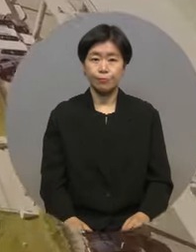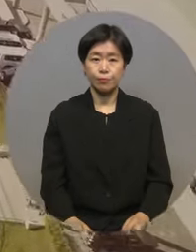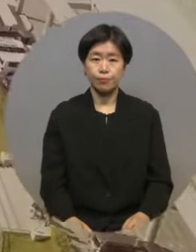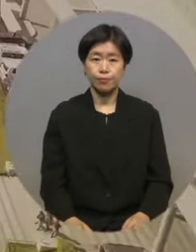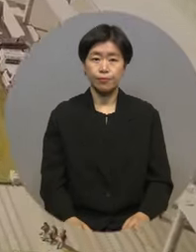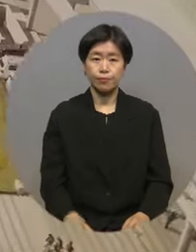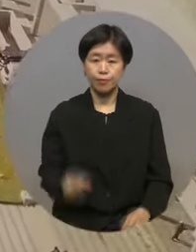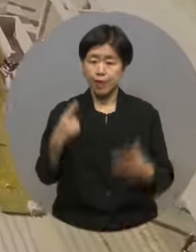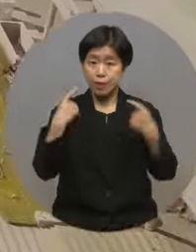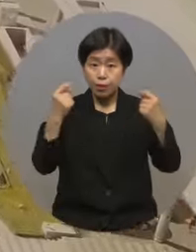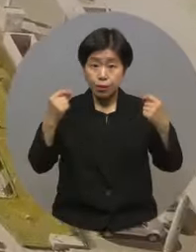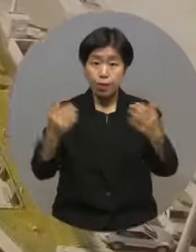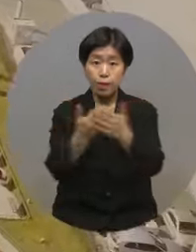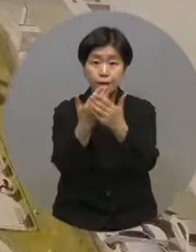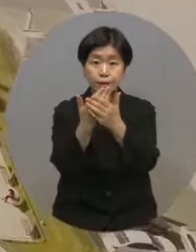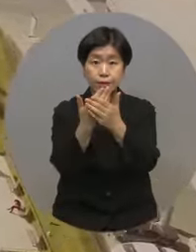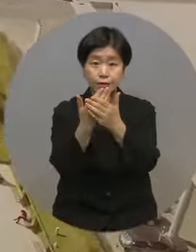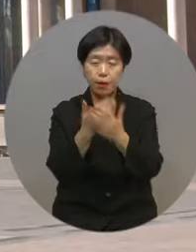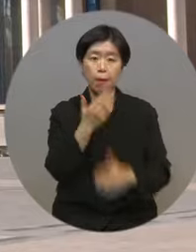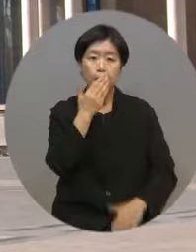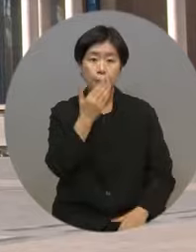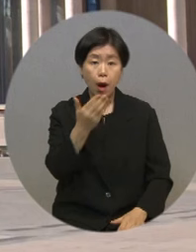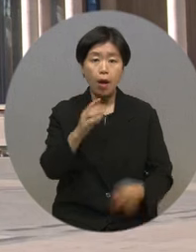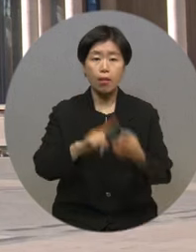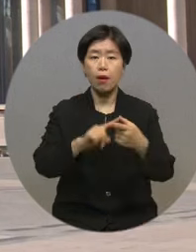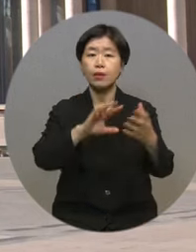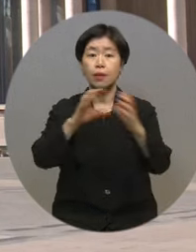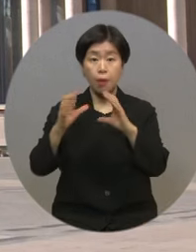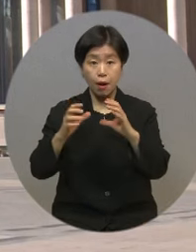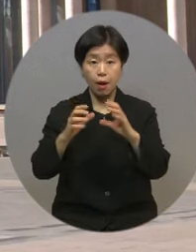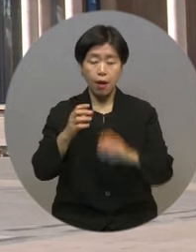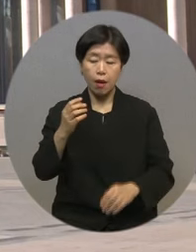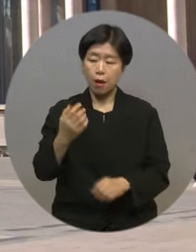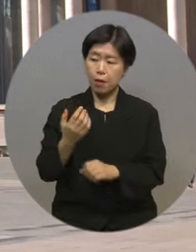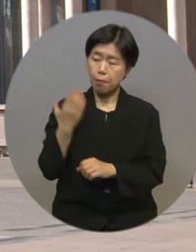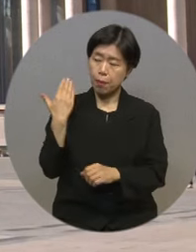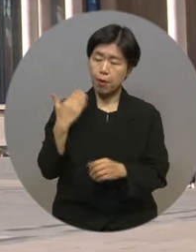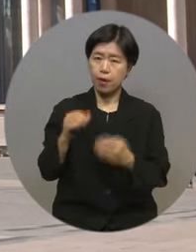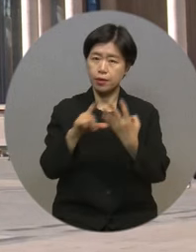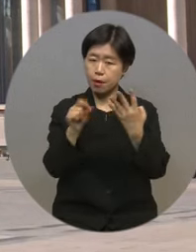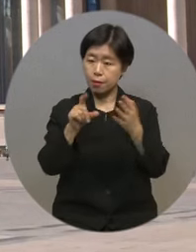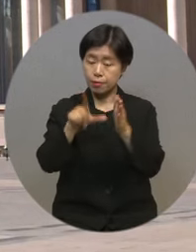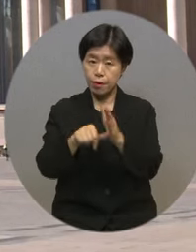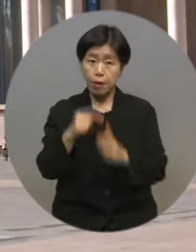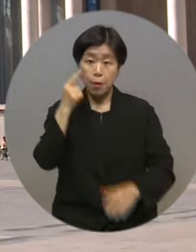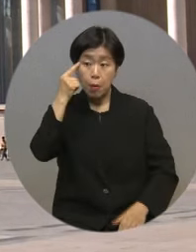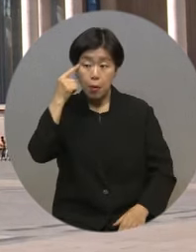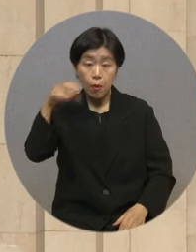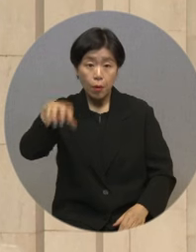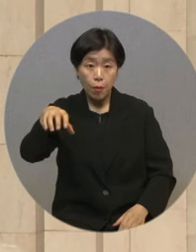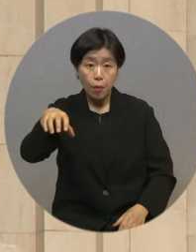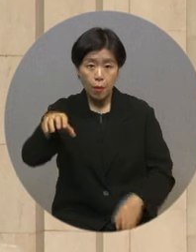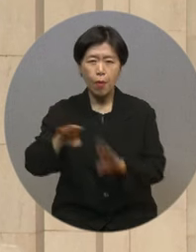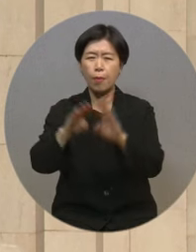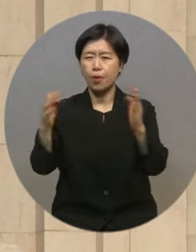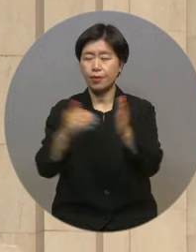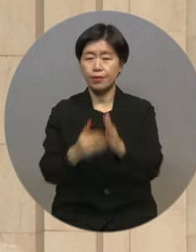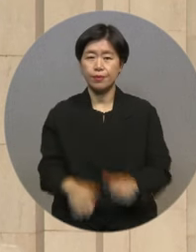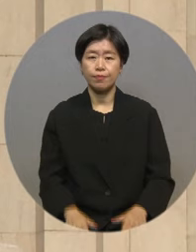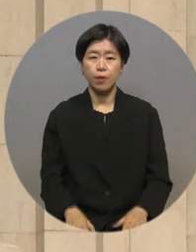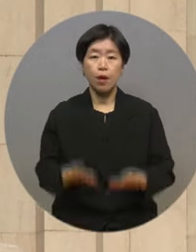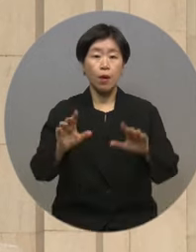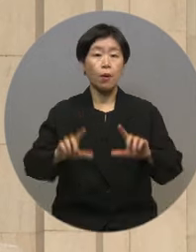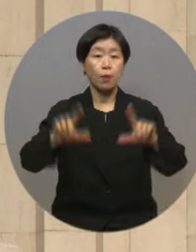버말타이 지속가능성 대화 컨퍼런스가 지난달 몽골에서 개최됐습니다. 올해 버말타이 지속가능성